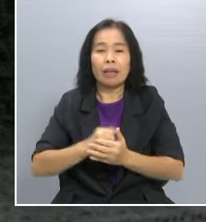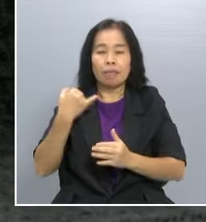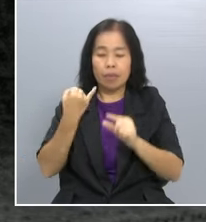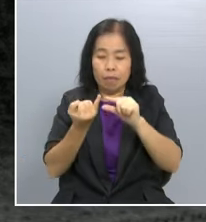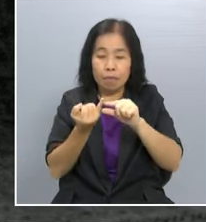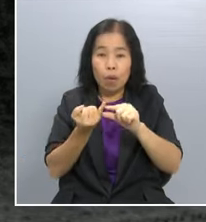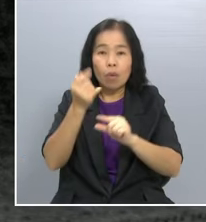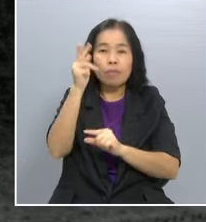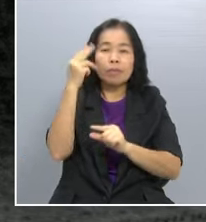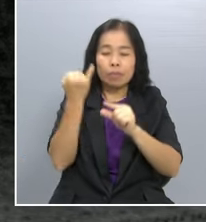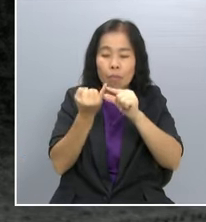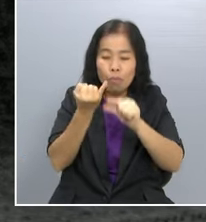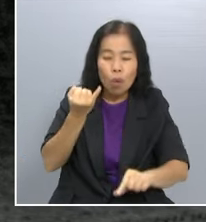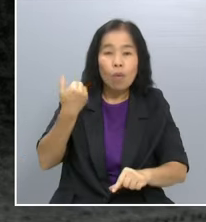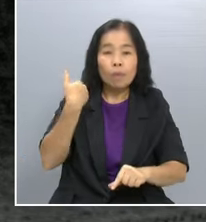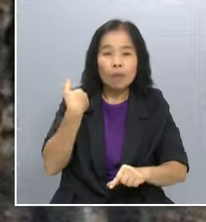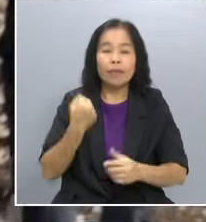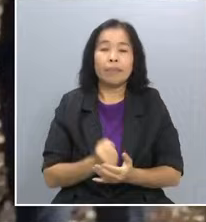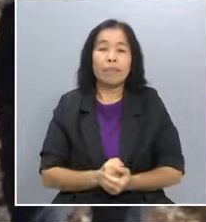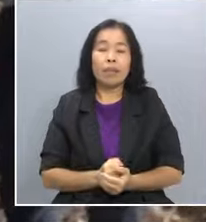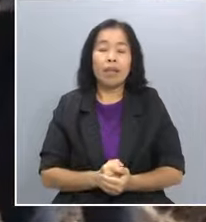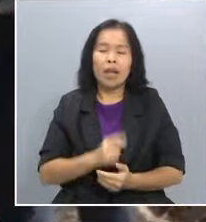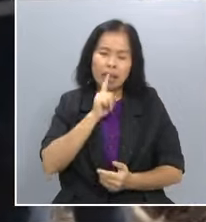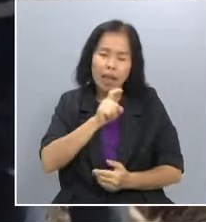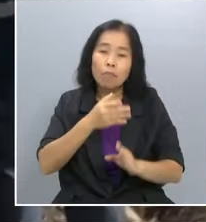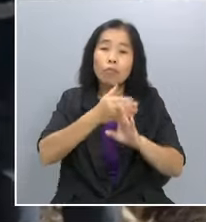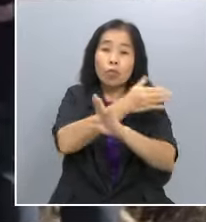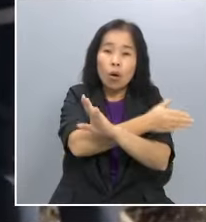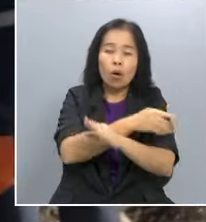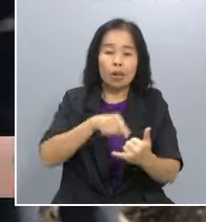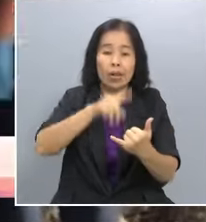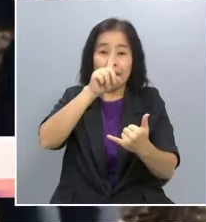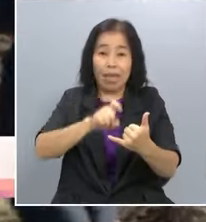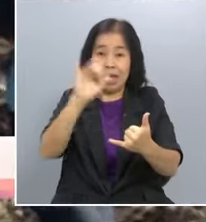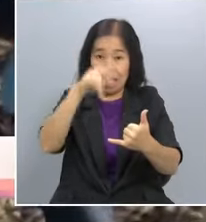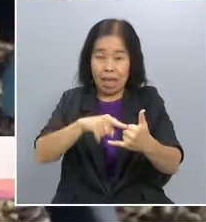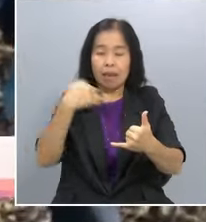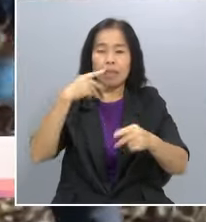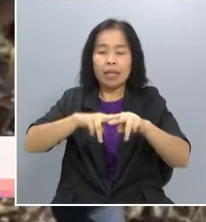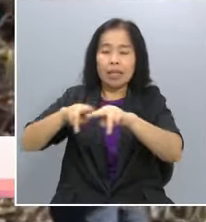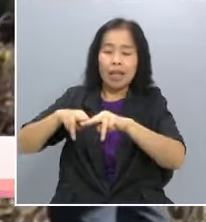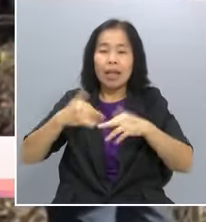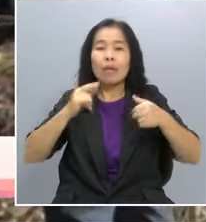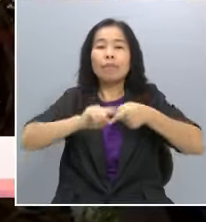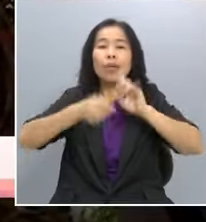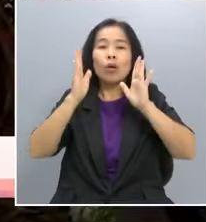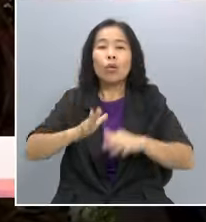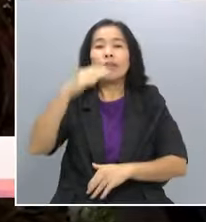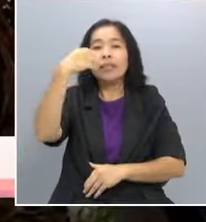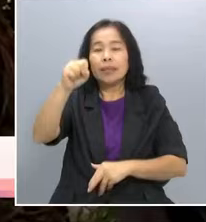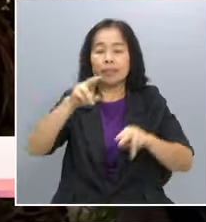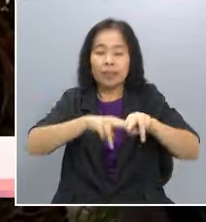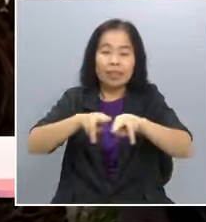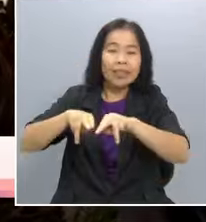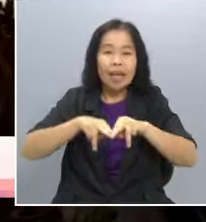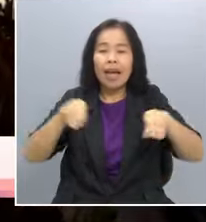นจากการสอบสวนทราบว่าก่อนเกิดเหตุค่ะน้องปรเมศผู้เสียชีวิตก็นั่งเล่นกับเพื่อนประมาณ10คนนั่งอยู่ในซอยใกล้กับมั